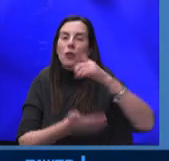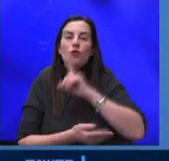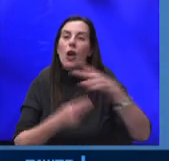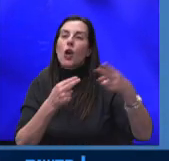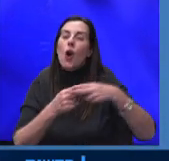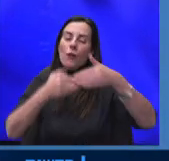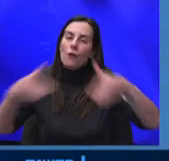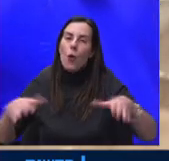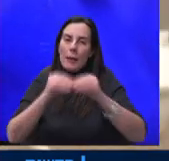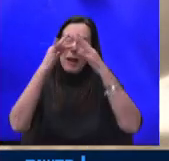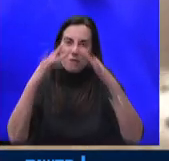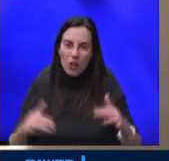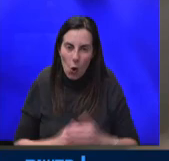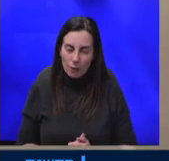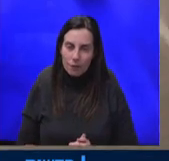הגבול הלבנוני.